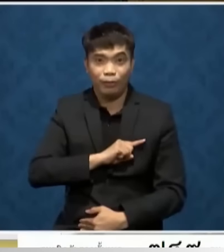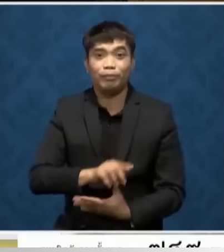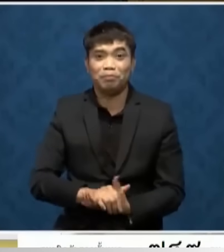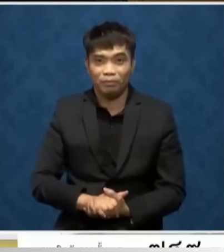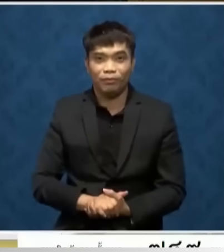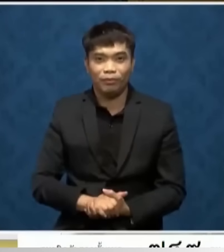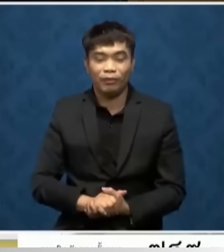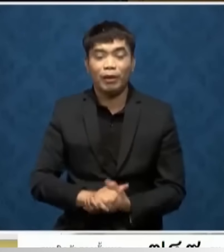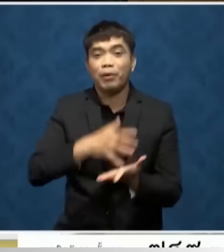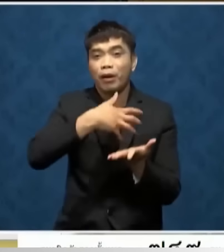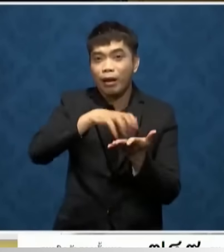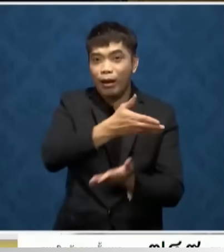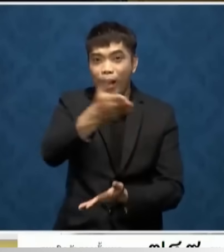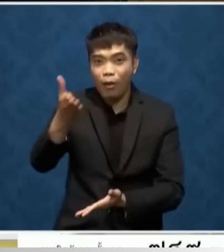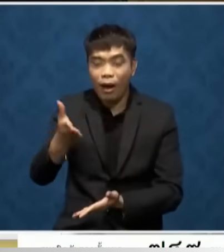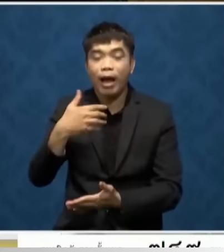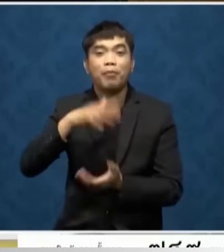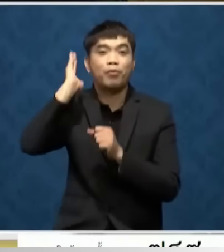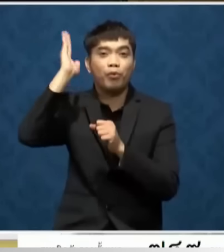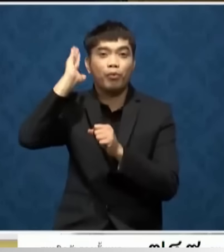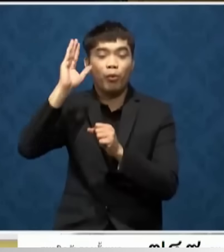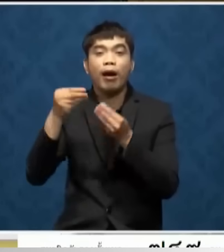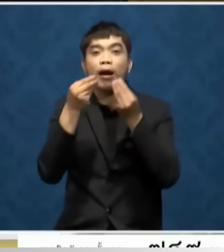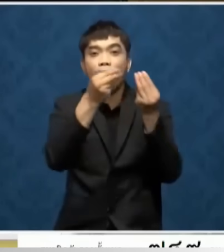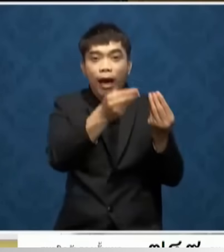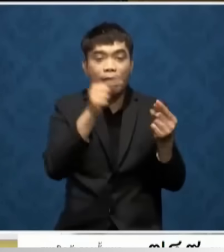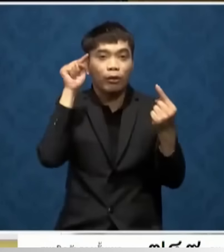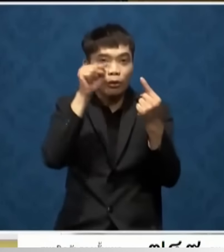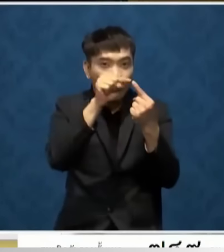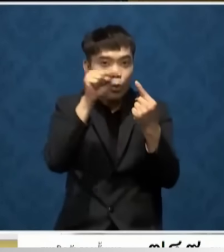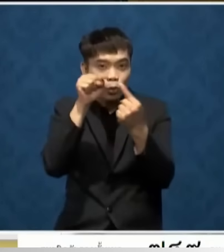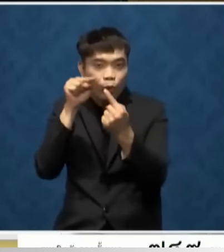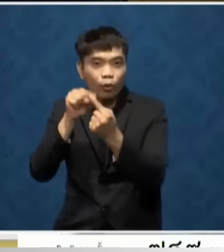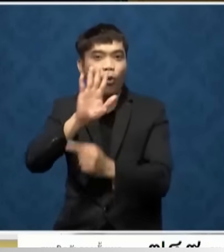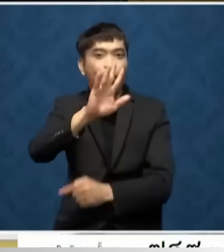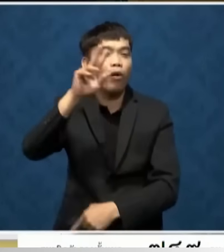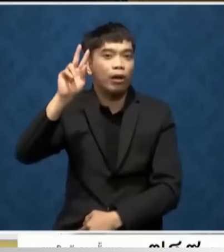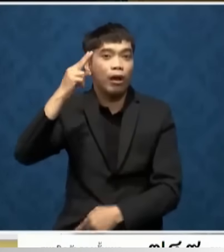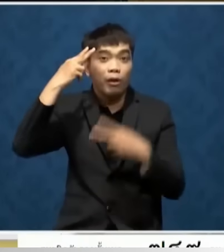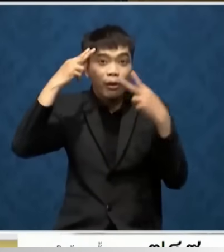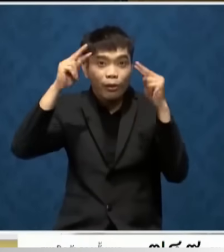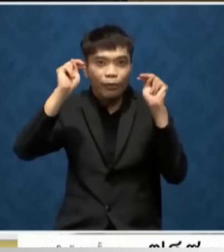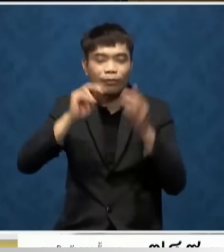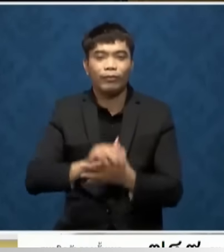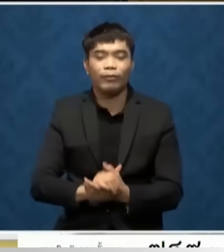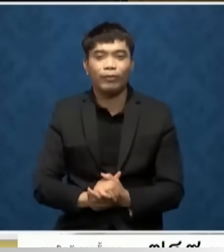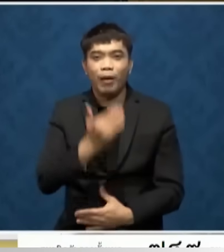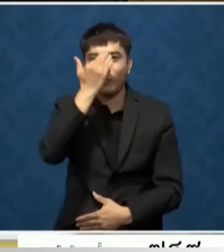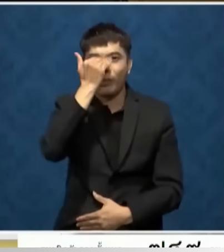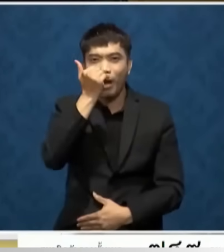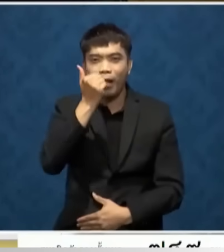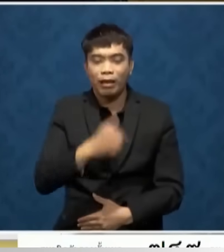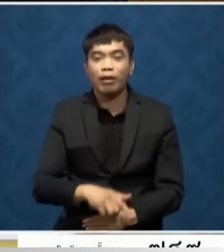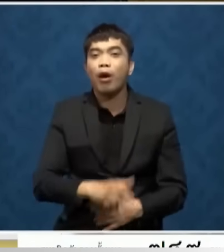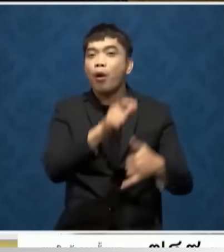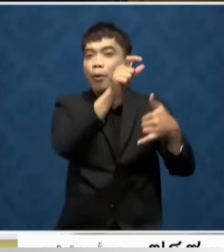าเพื่อให้ความเห็นชอบบุคคลที่ดำรงตำแหน่งนายกรัฐมนตรีเพราะพวกเรามีที่มาแตก